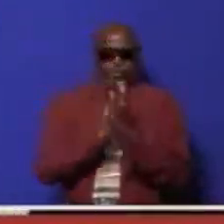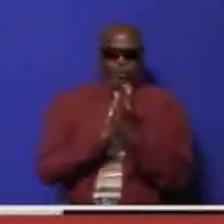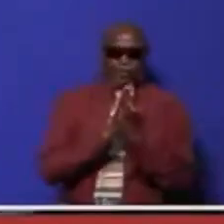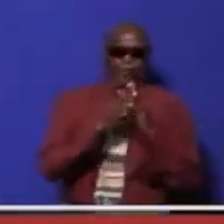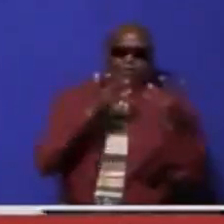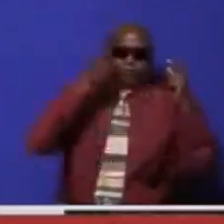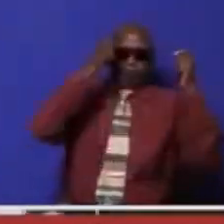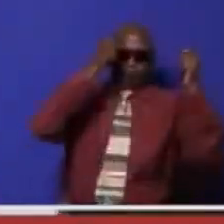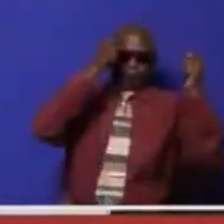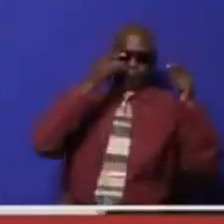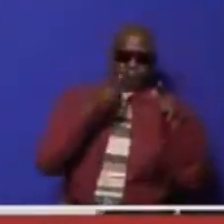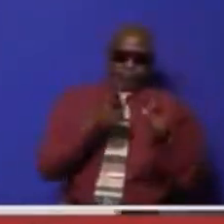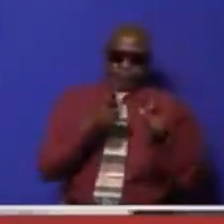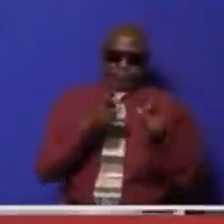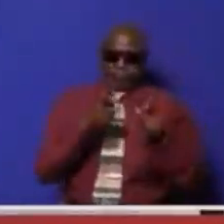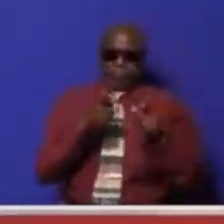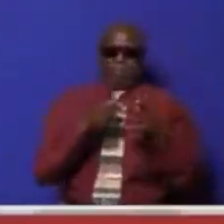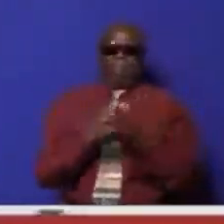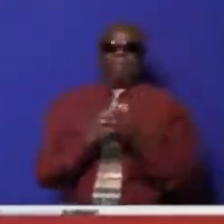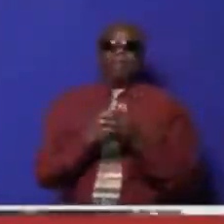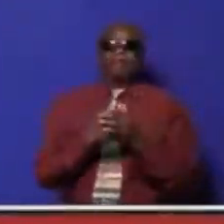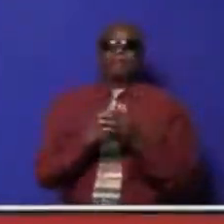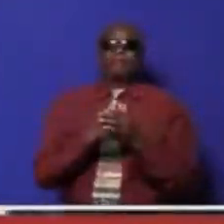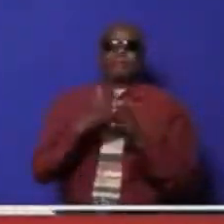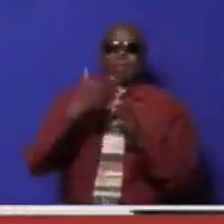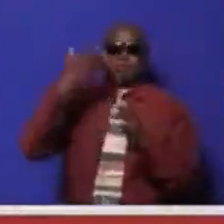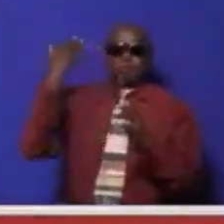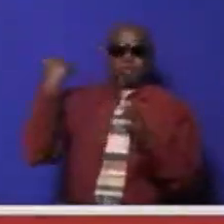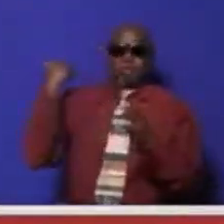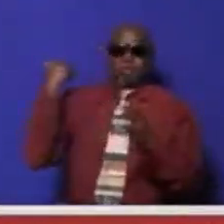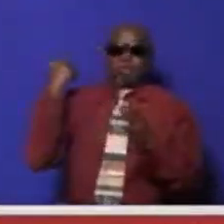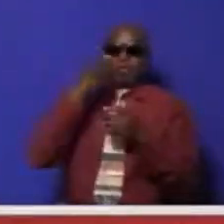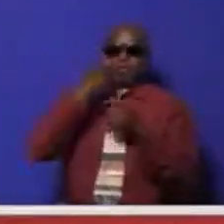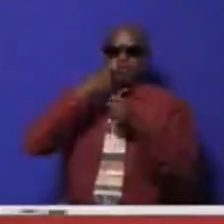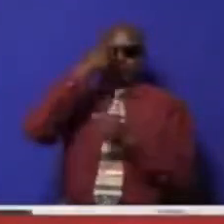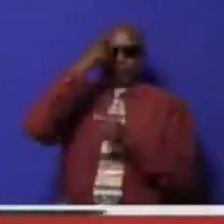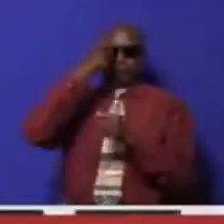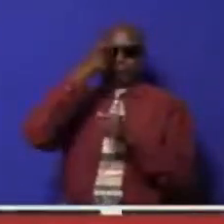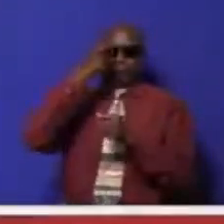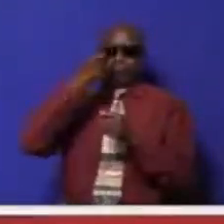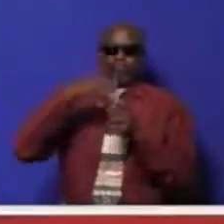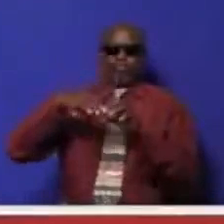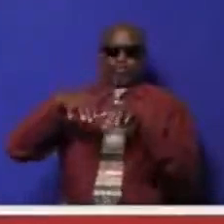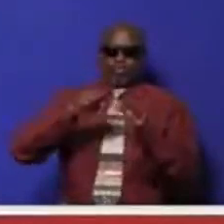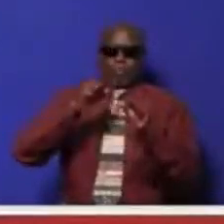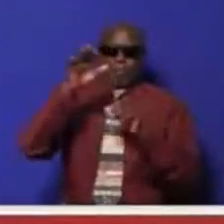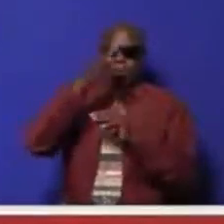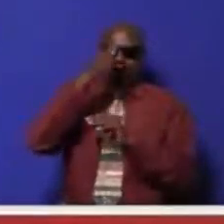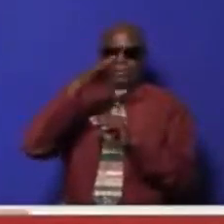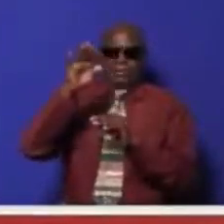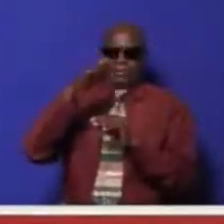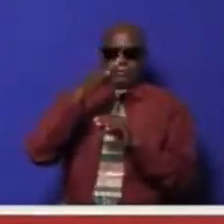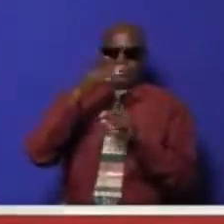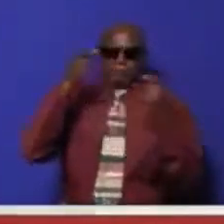Haya yanajiri siku tatu tu baada ya kundi la wanaharakati chini ya mwavuli wa Occupy Parliament lililoandaa maandamano